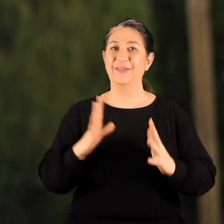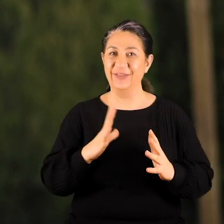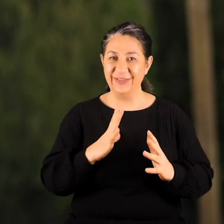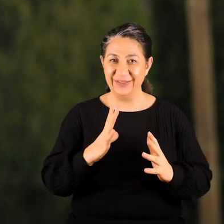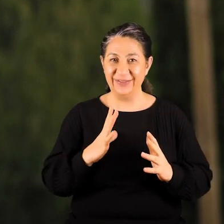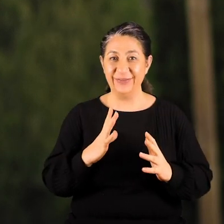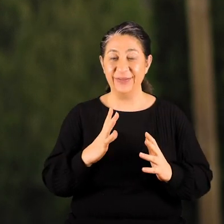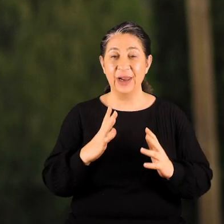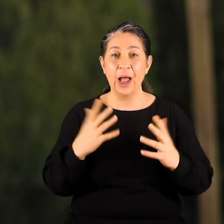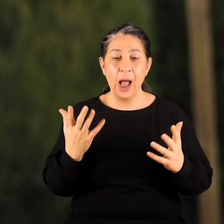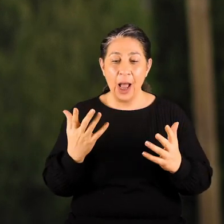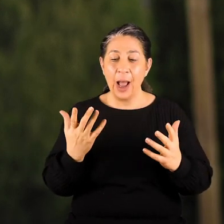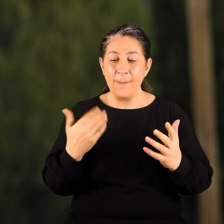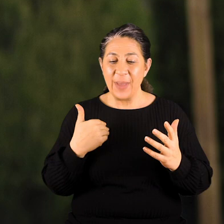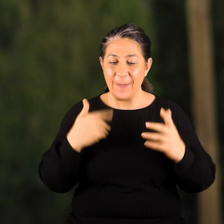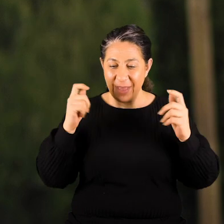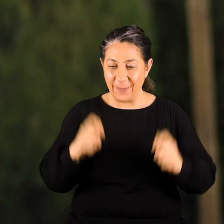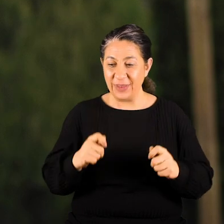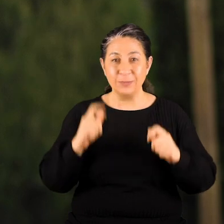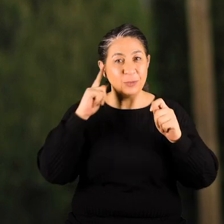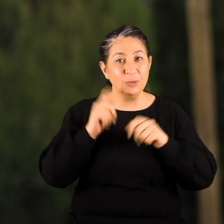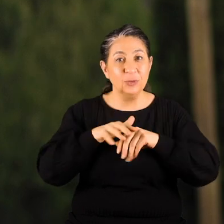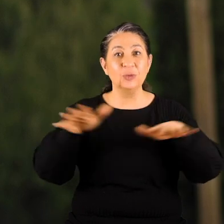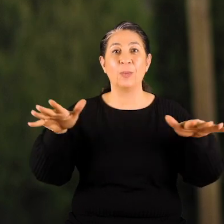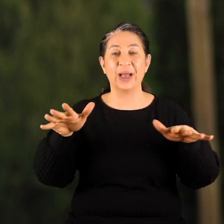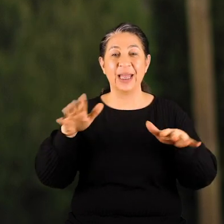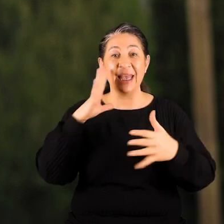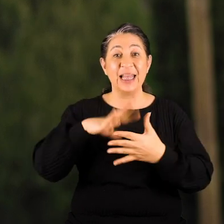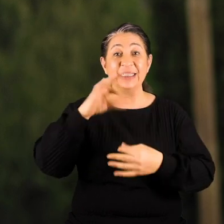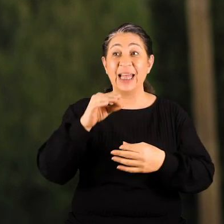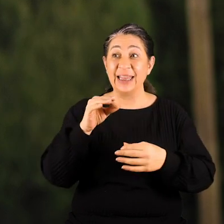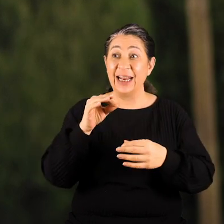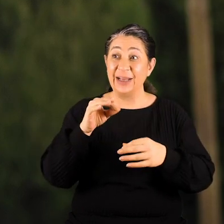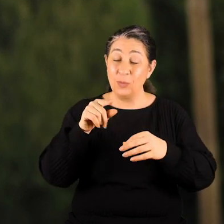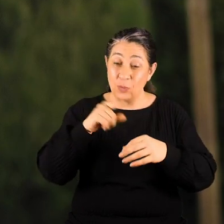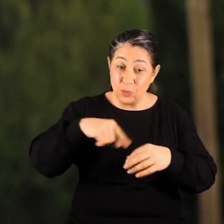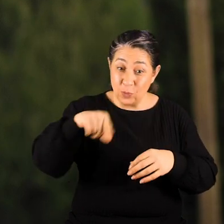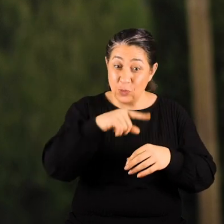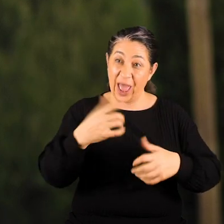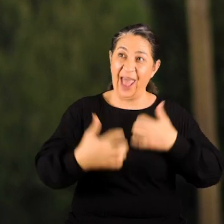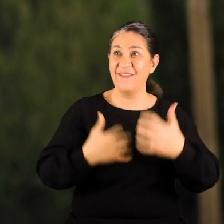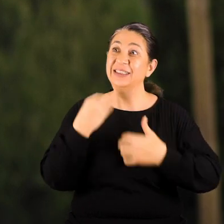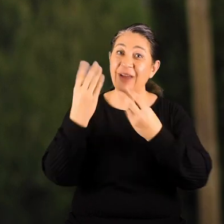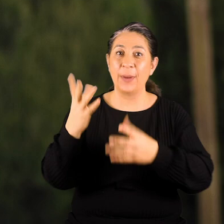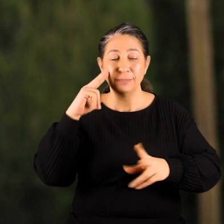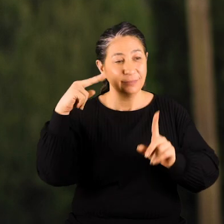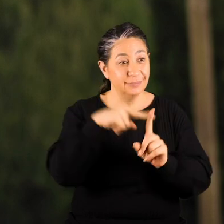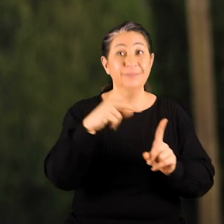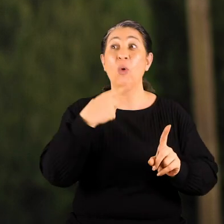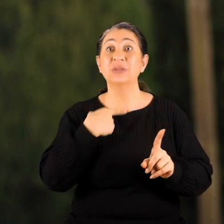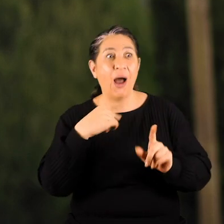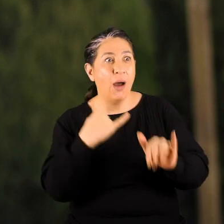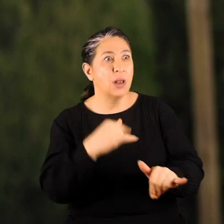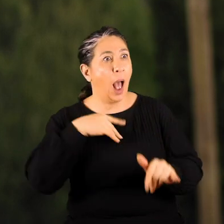adı. Amaç tamamen benim yaptığım şeyi duyurmak, insanları buna yap, yani buna heveslendirmek, özendirmek. Hı